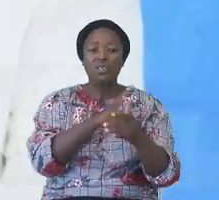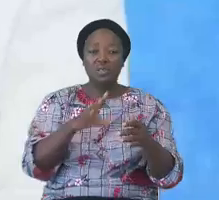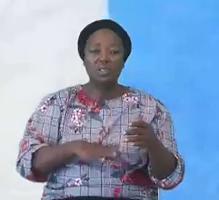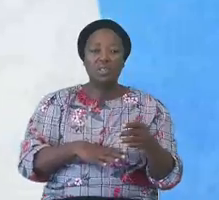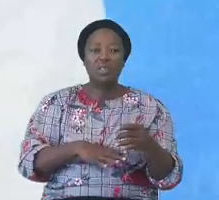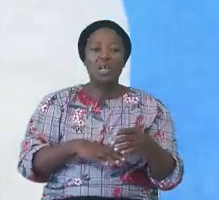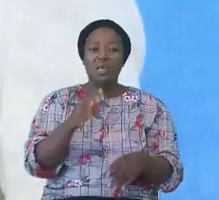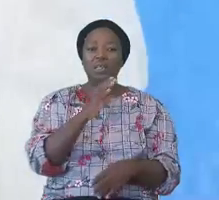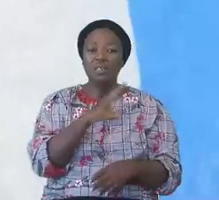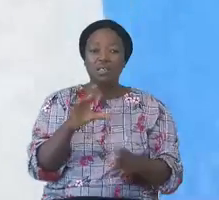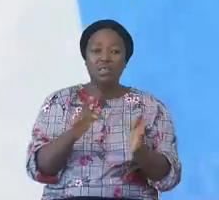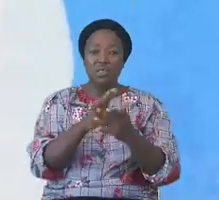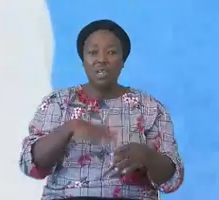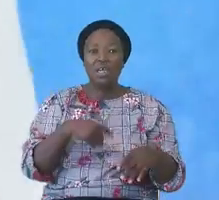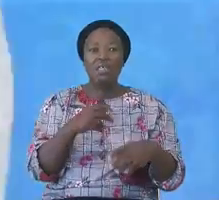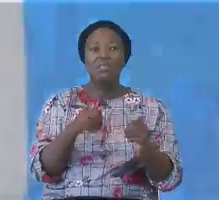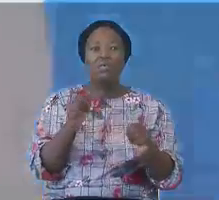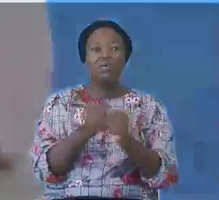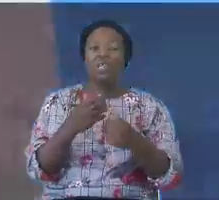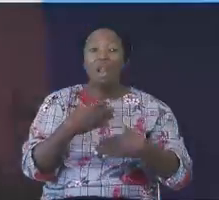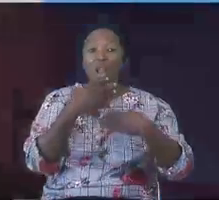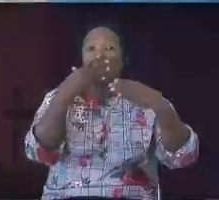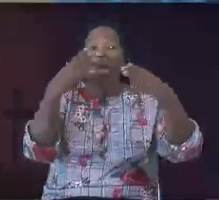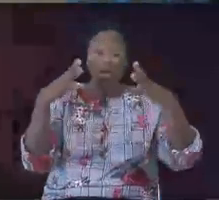Matthieu 27, 46.